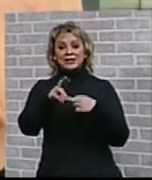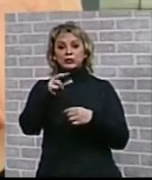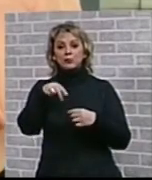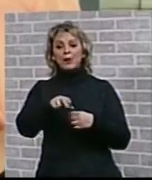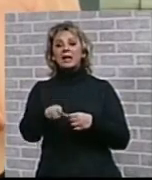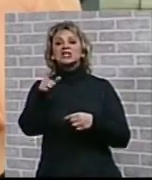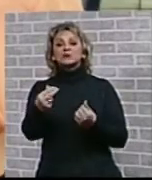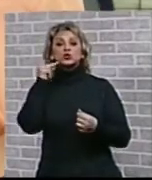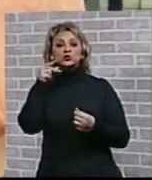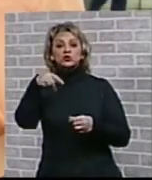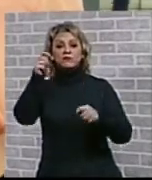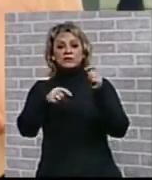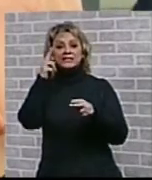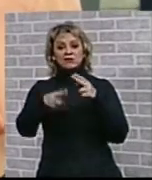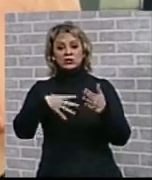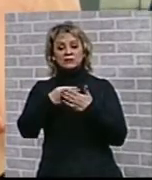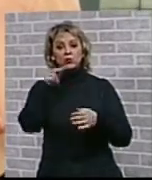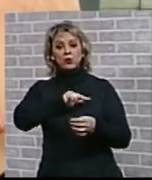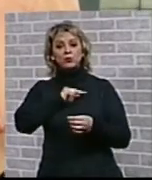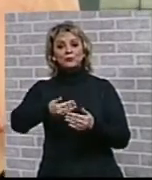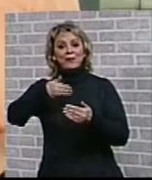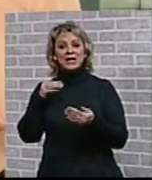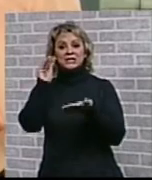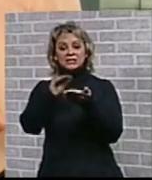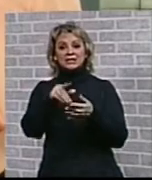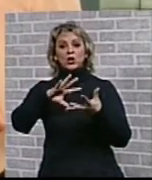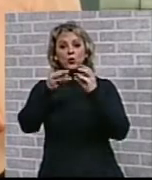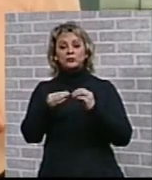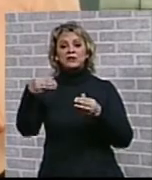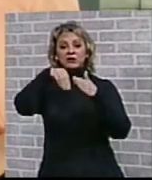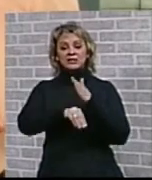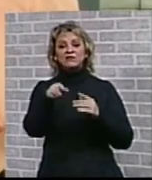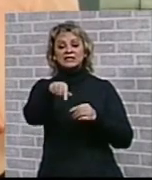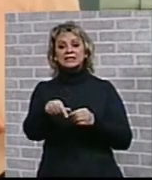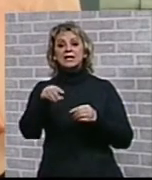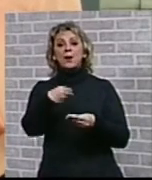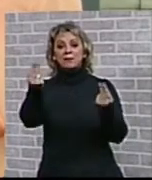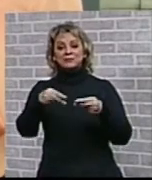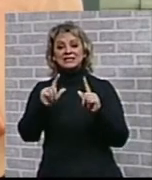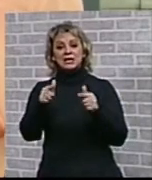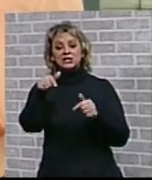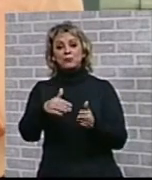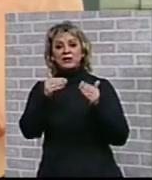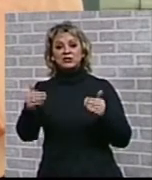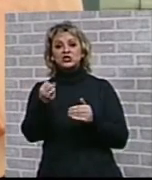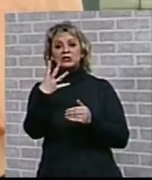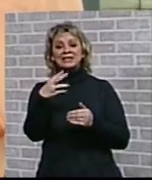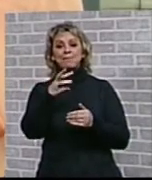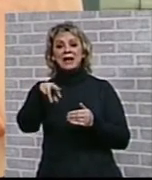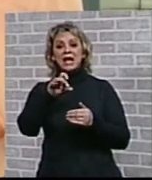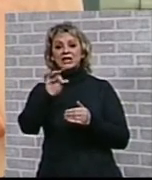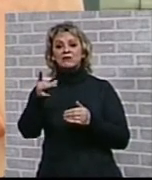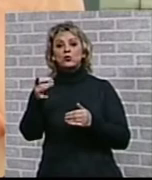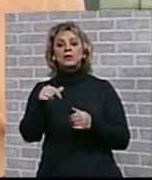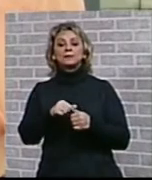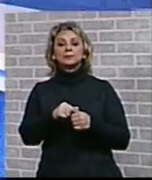Сегодня сочинский форум завершает свою работу. По предварительным оценкам, общий объем инвестиций по подписанным соглашениям превышает 14 миллиардов